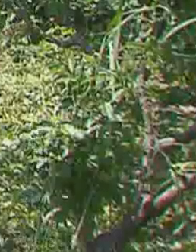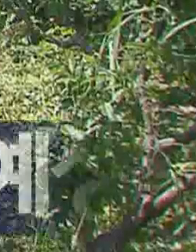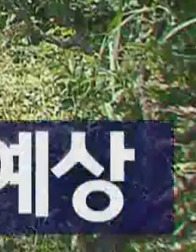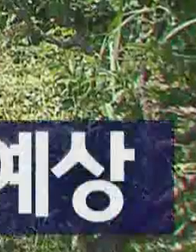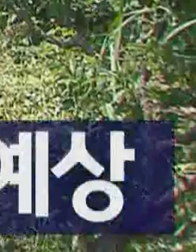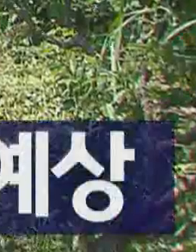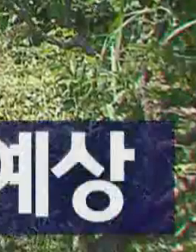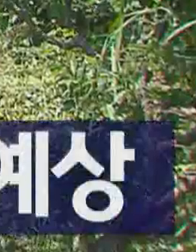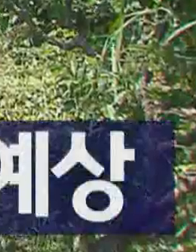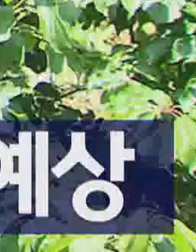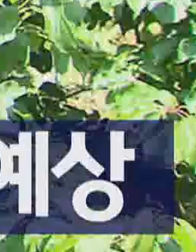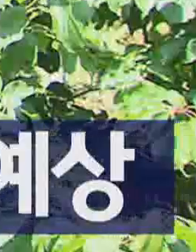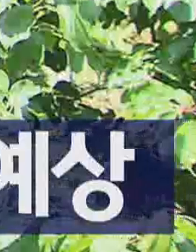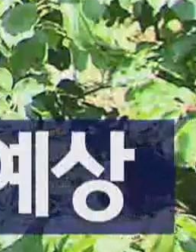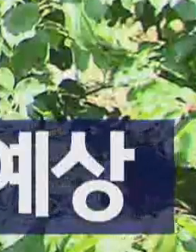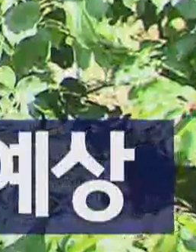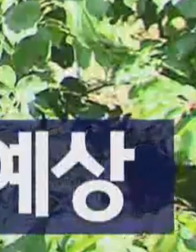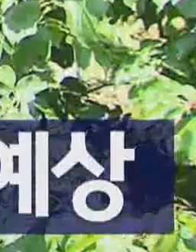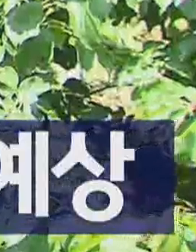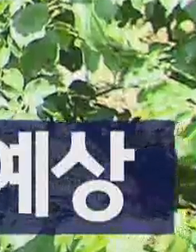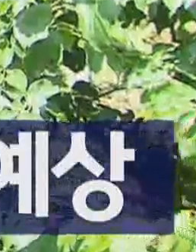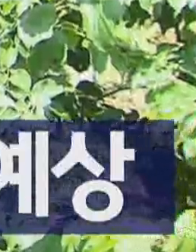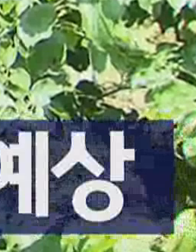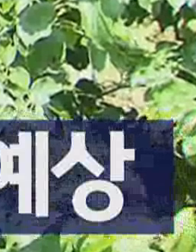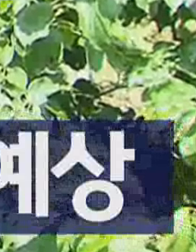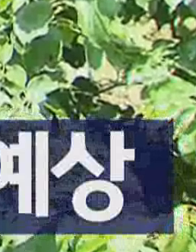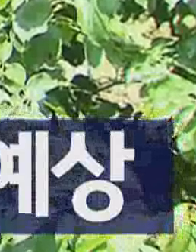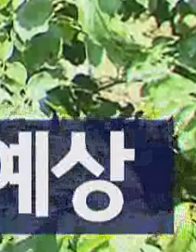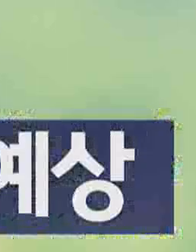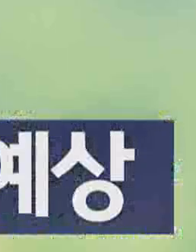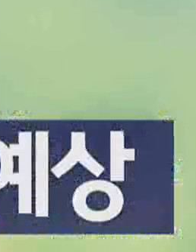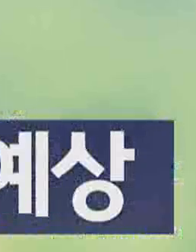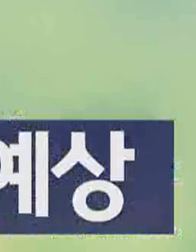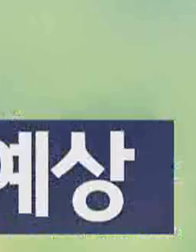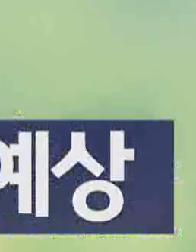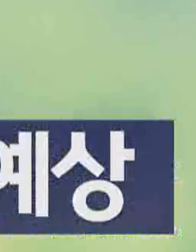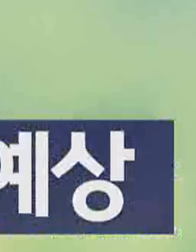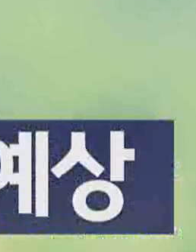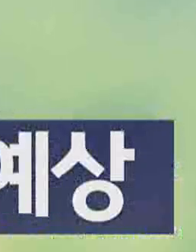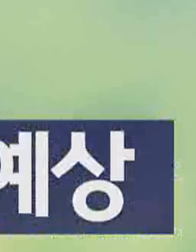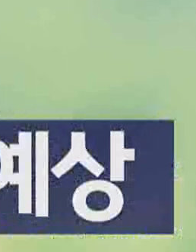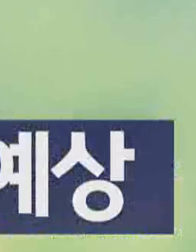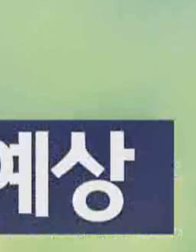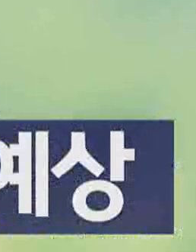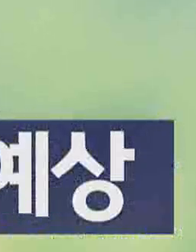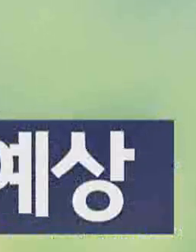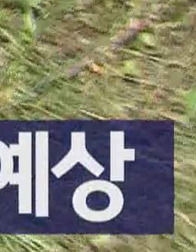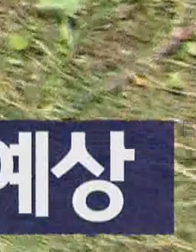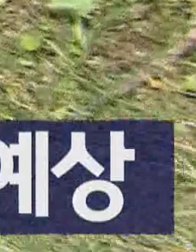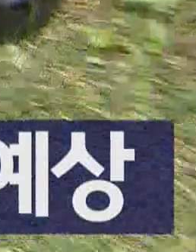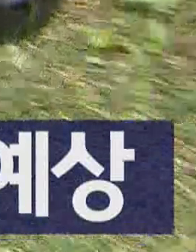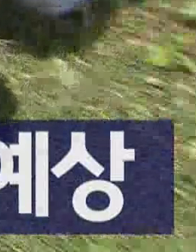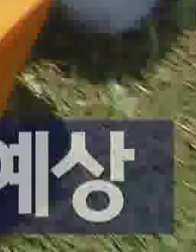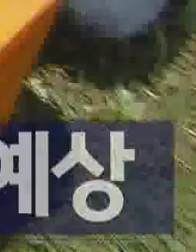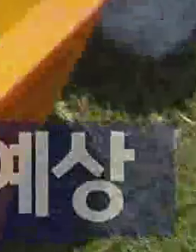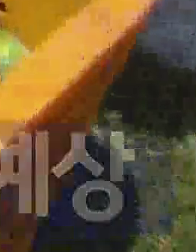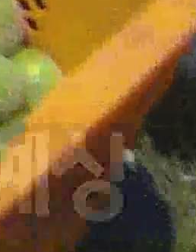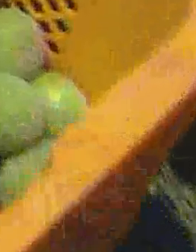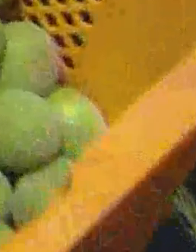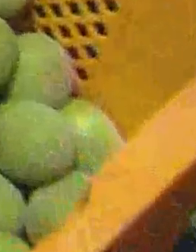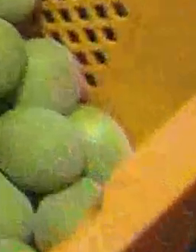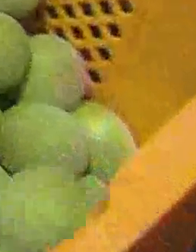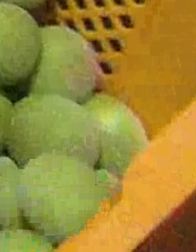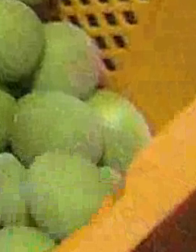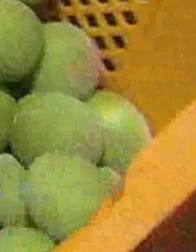국내 최대 매실 생산지인 광양에서 매실 수확이 시작됐습니다. 생육기에 큰 재해가 발생하지 않아 올해는 예년보다